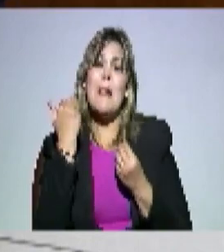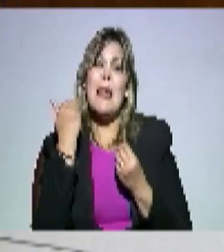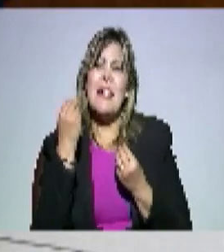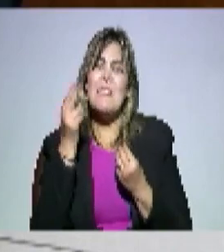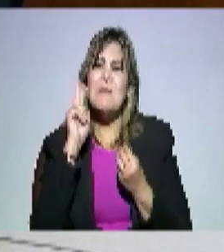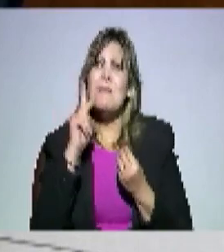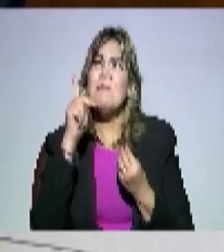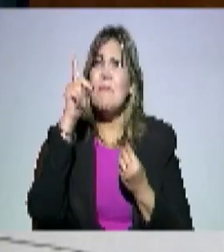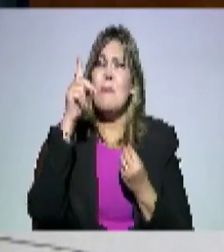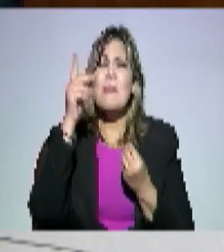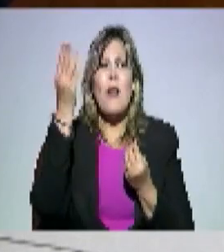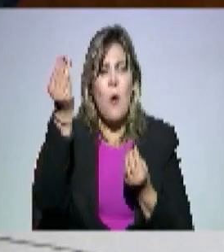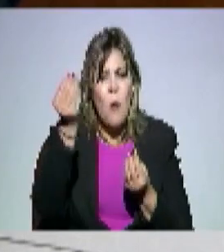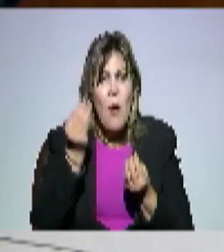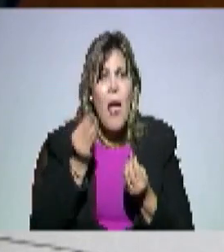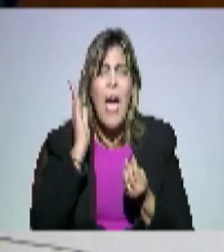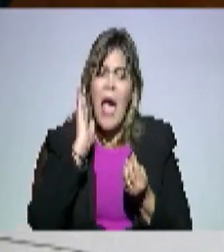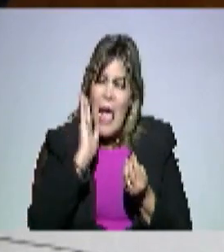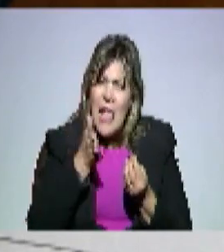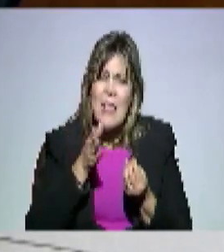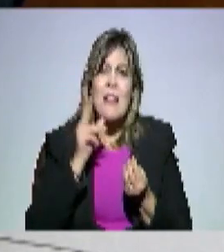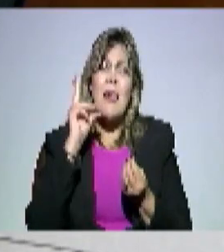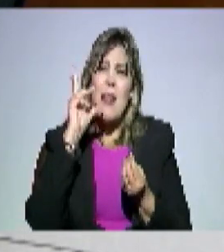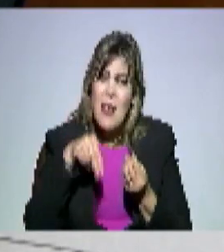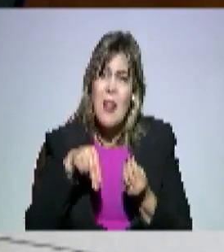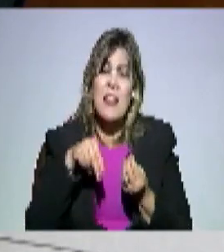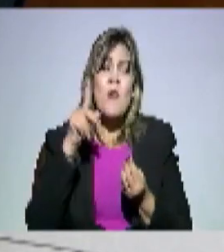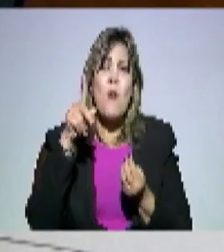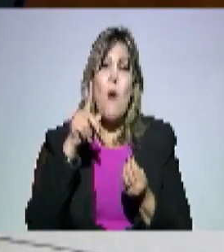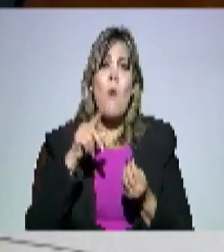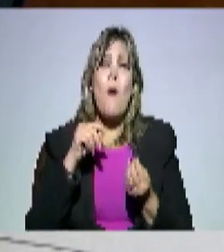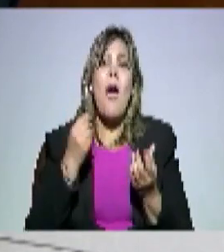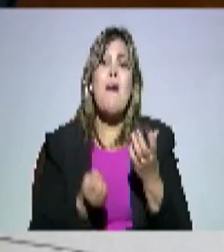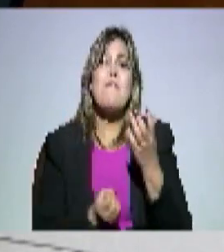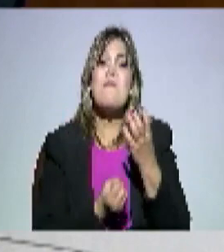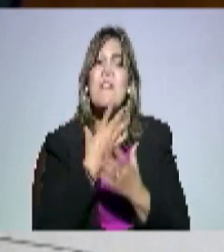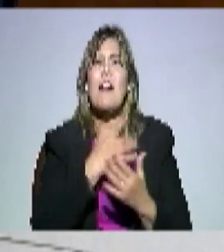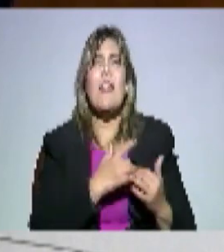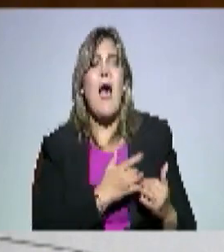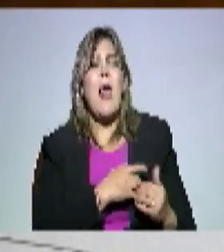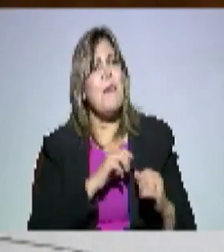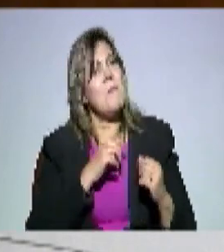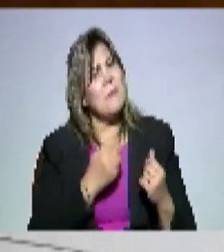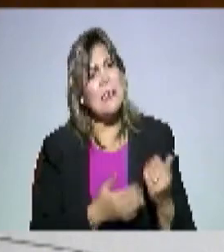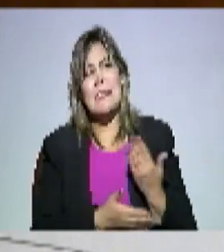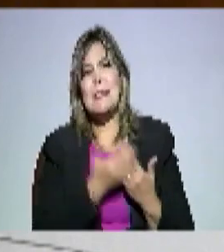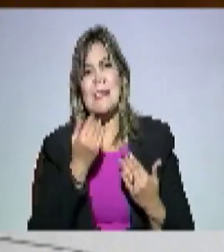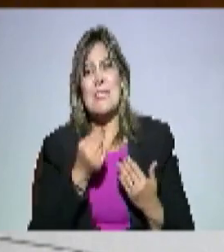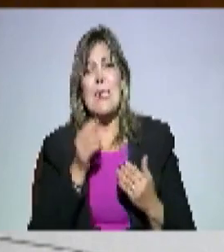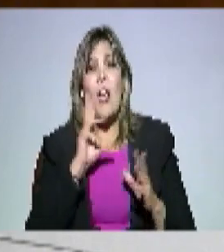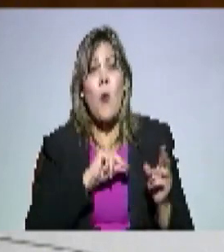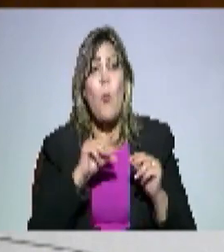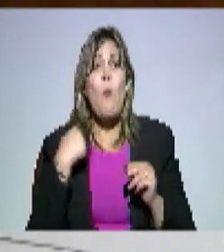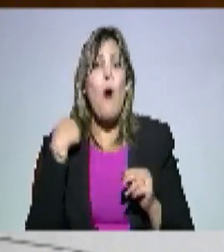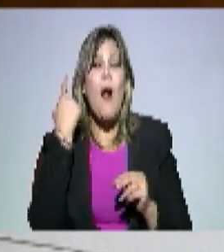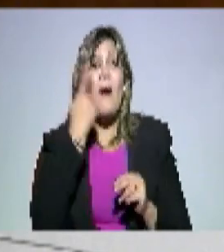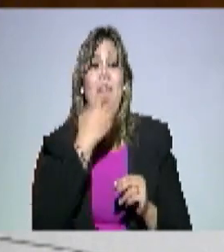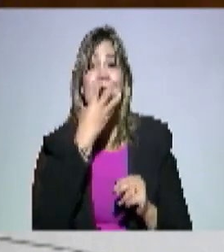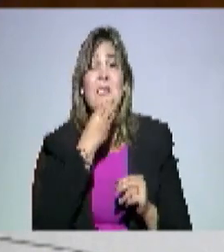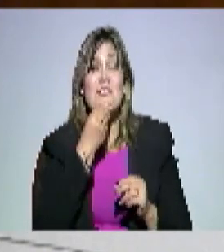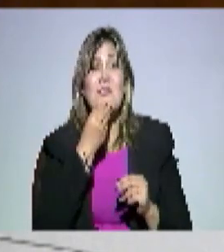ربنا قادر انه يخلق من او يحول اي واحد مننا الى قديس شبه الناس الحلوه ديت